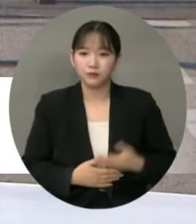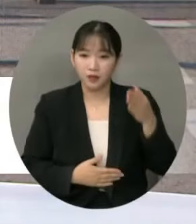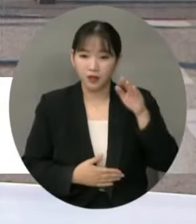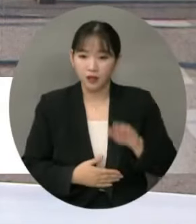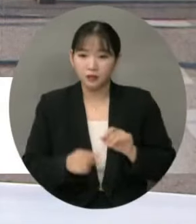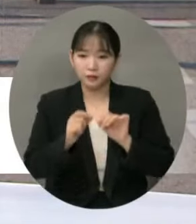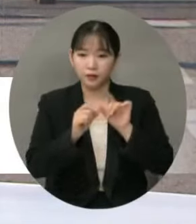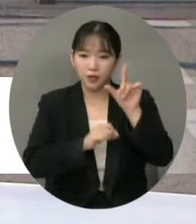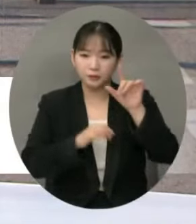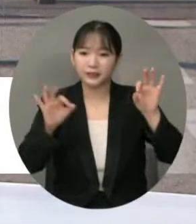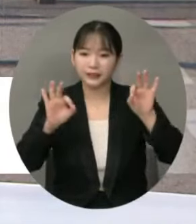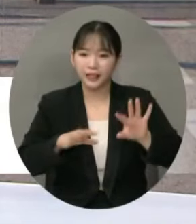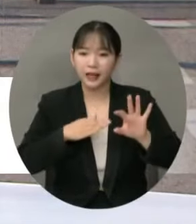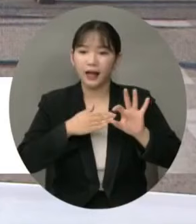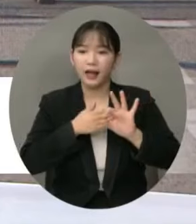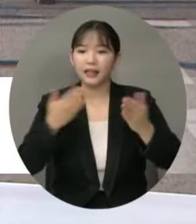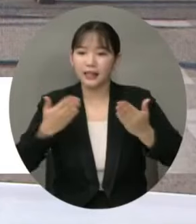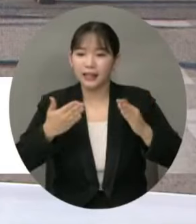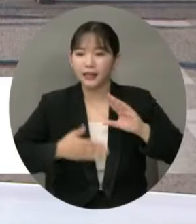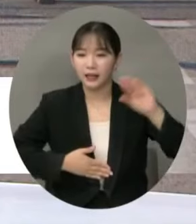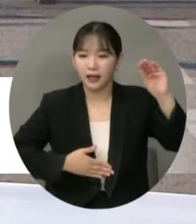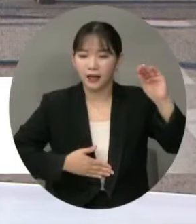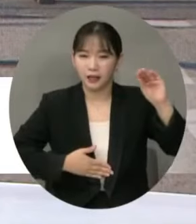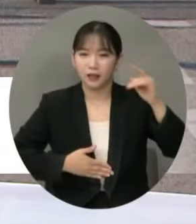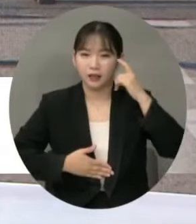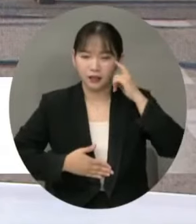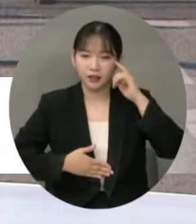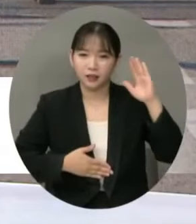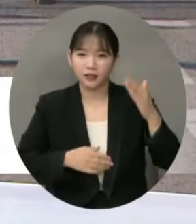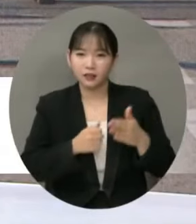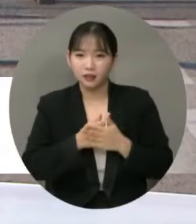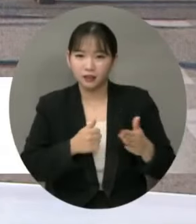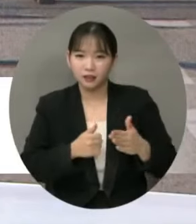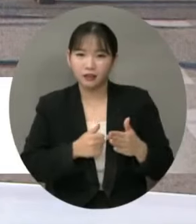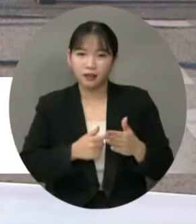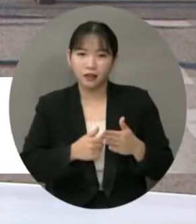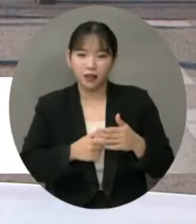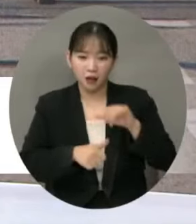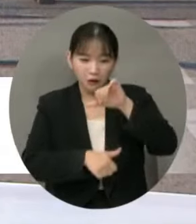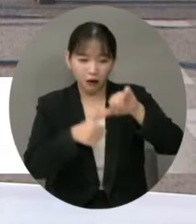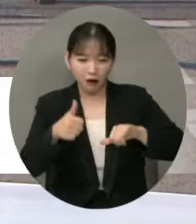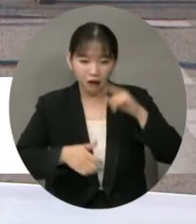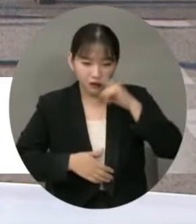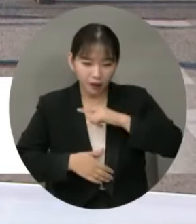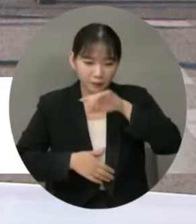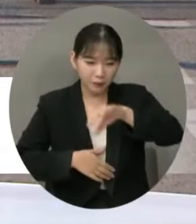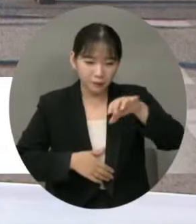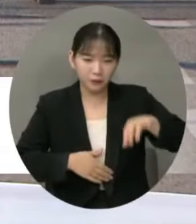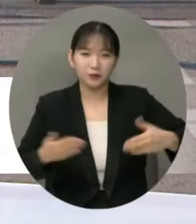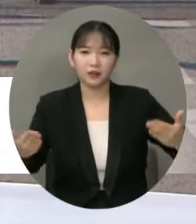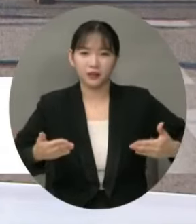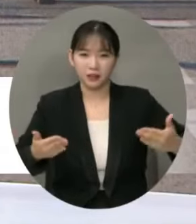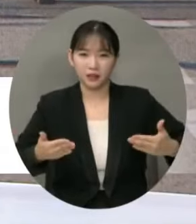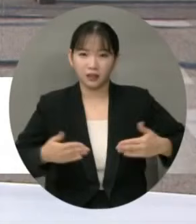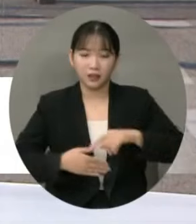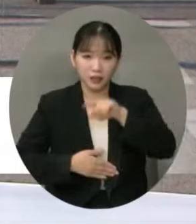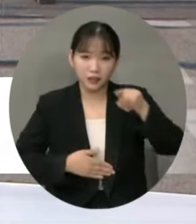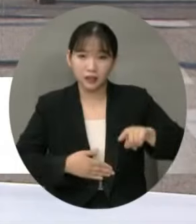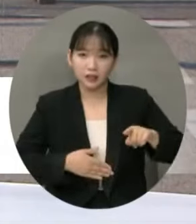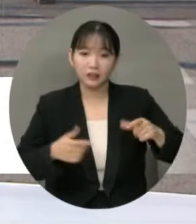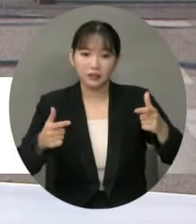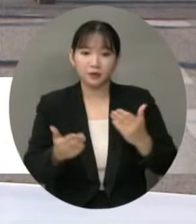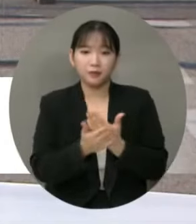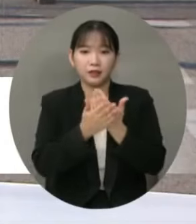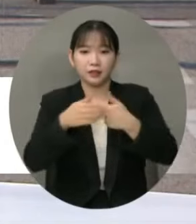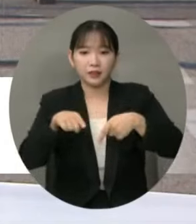하지만 대부분 단기체류 중심에 대체인력으로 인식되면서 열악한 환경에서 근무하고 있는데요 이들을 지역발전